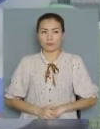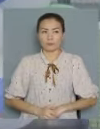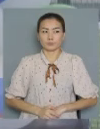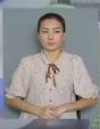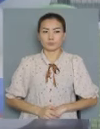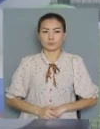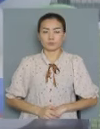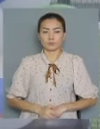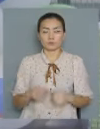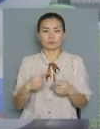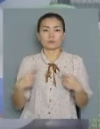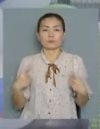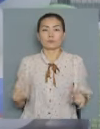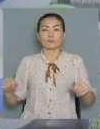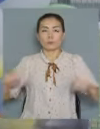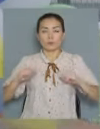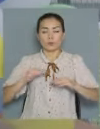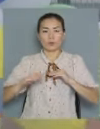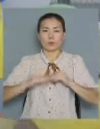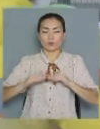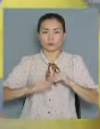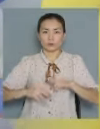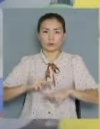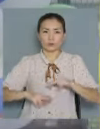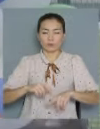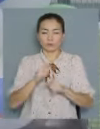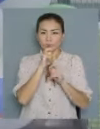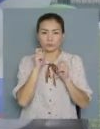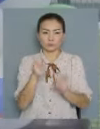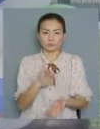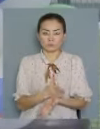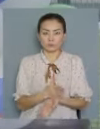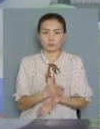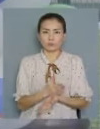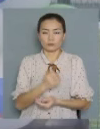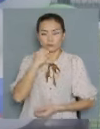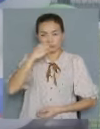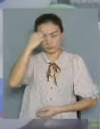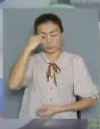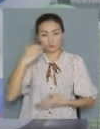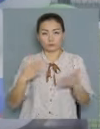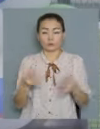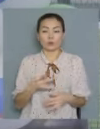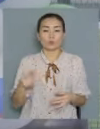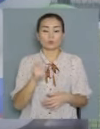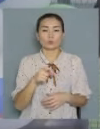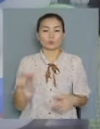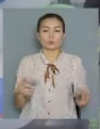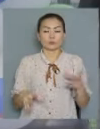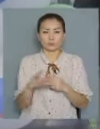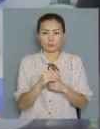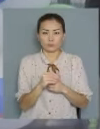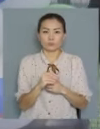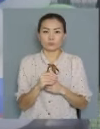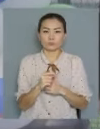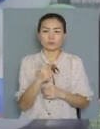көп функционалды спорт алаңын тарту етіп жатырғандарыңызға осы аудан тұрғындарының атынан